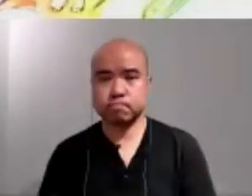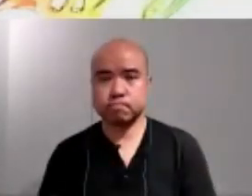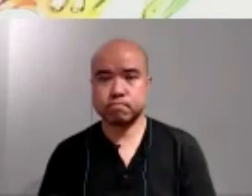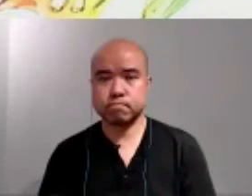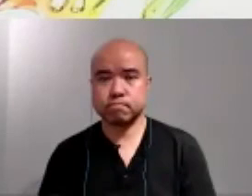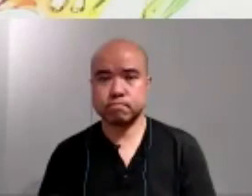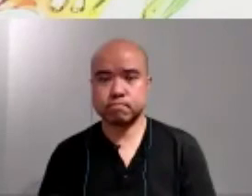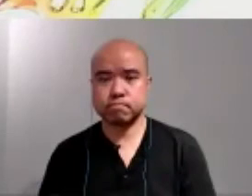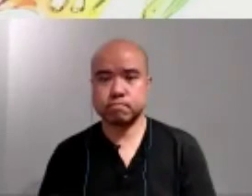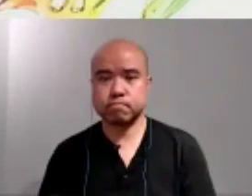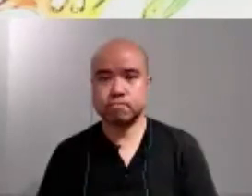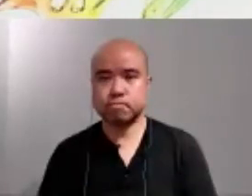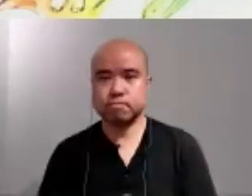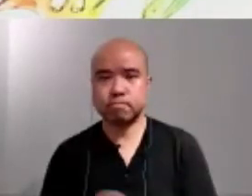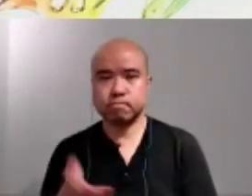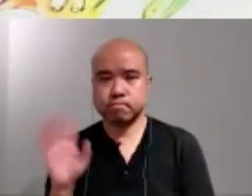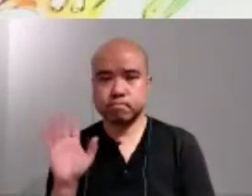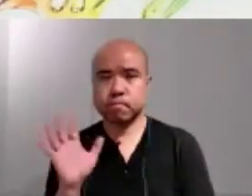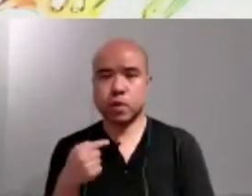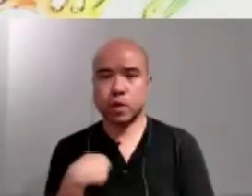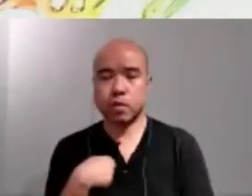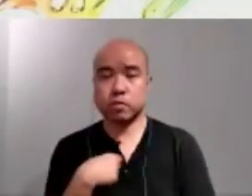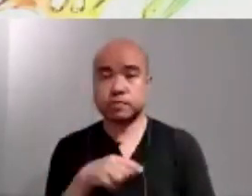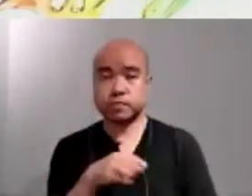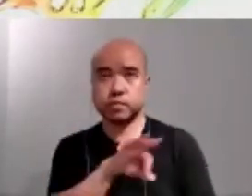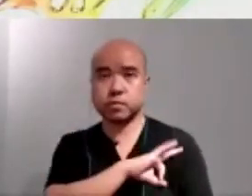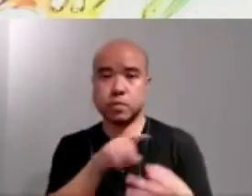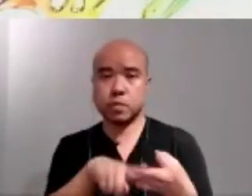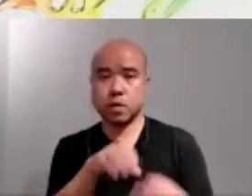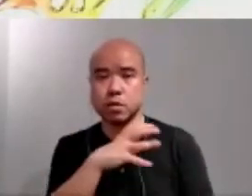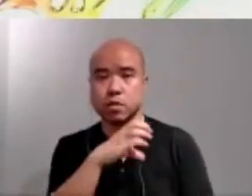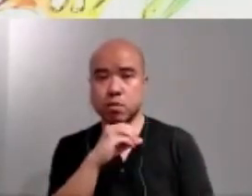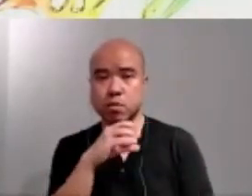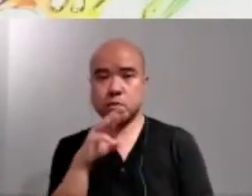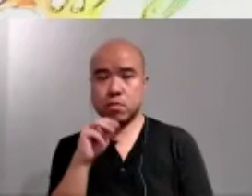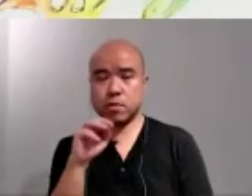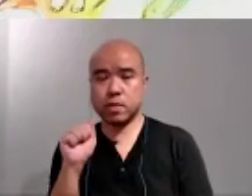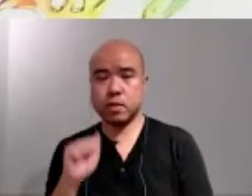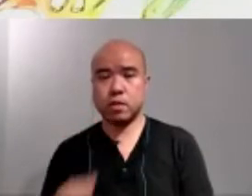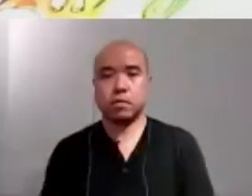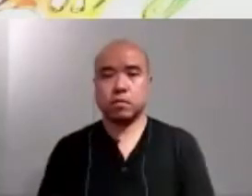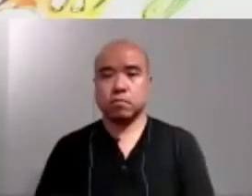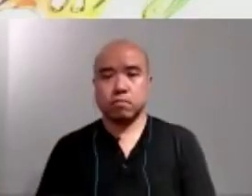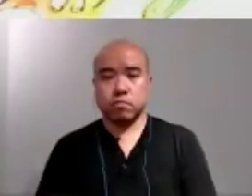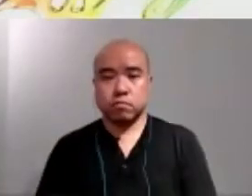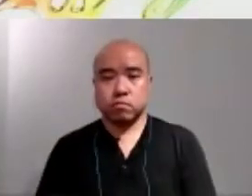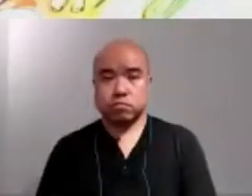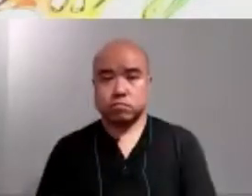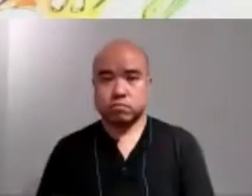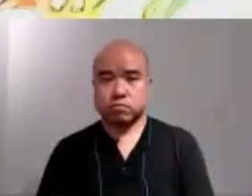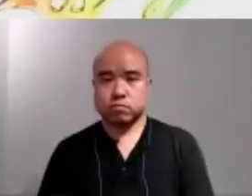Hello， 大家好，是我是 Comma 起動社的 Brian， 是多謝 Tony 的介紹。我是一